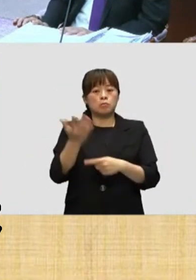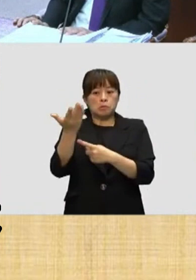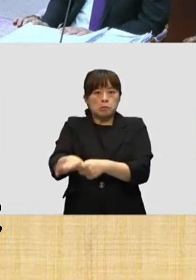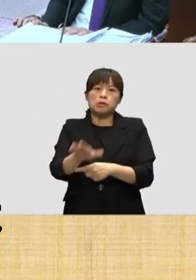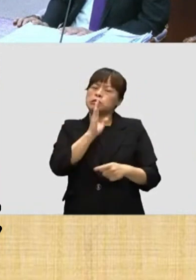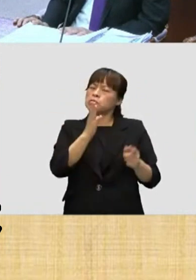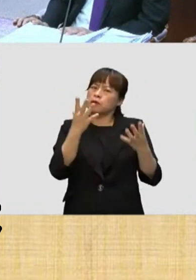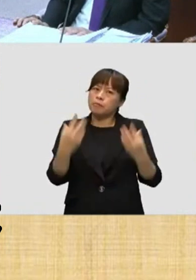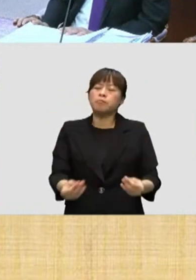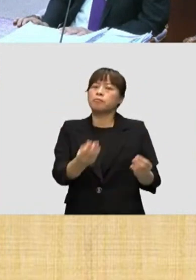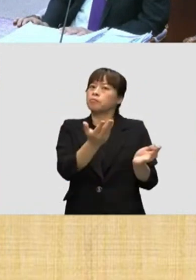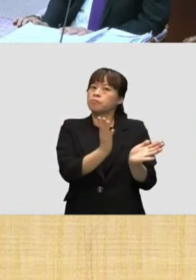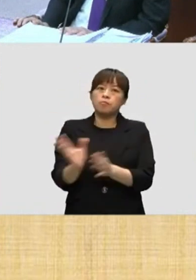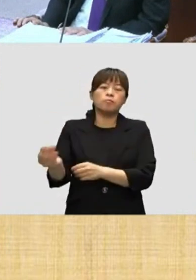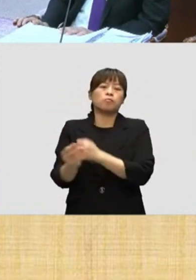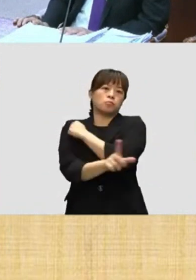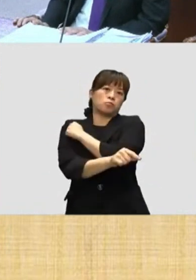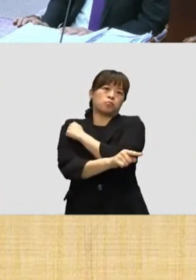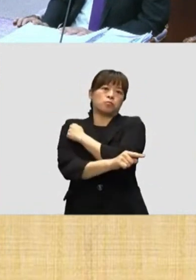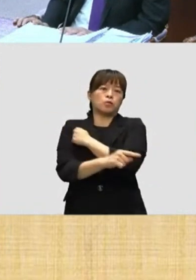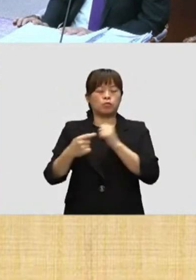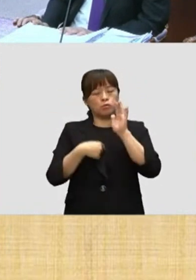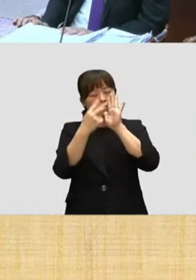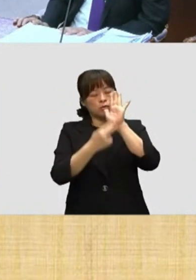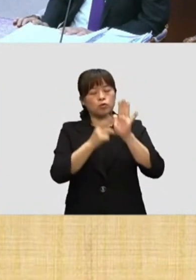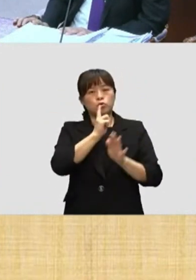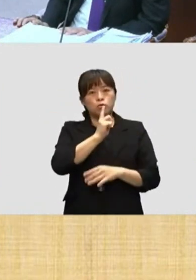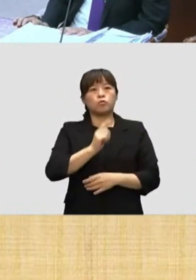不得已的最后手段。基于以上说明，